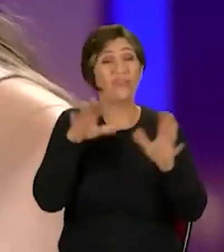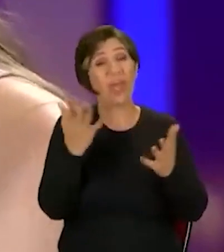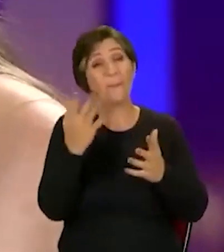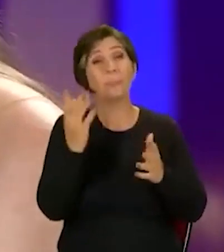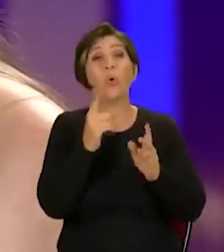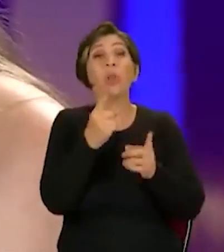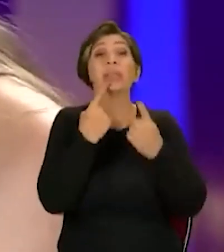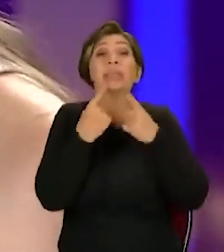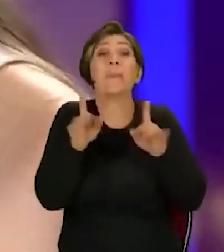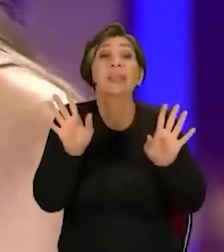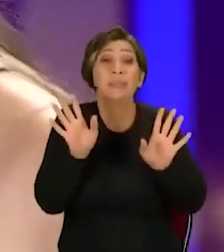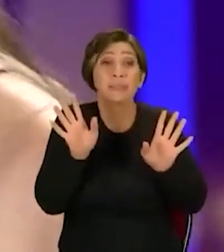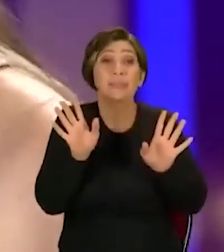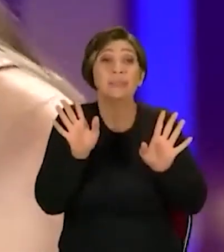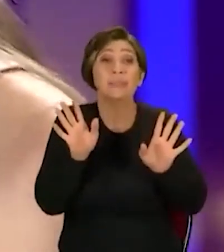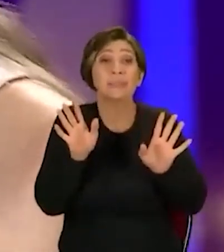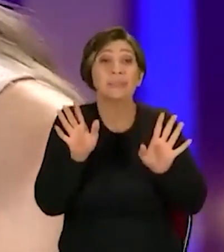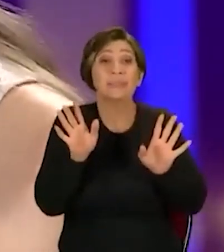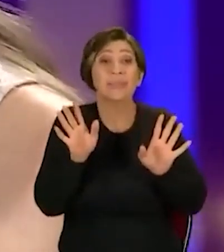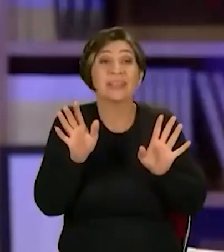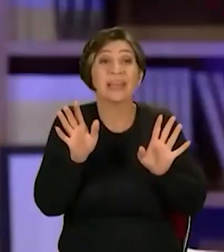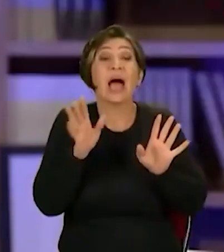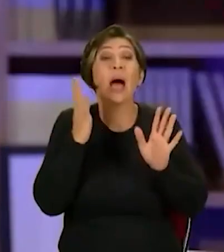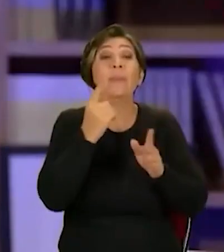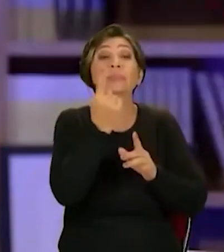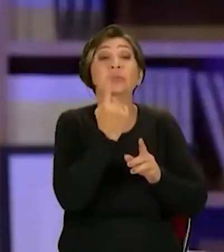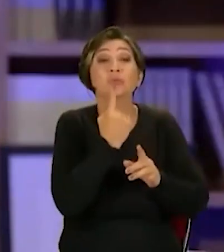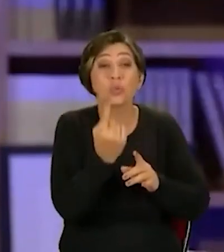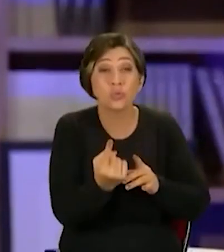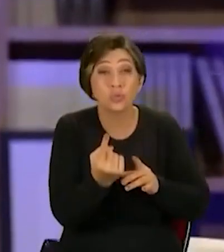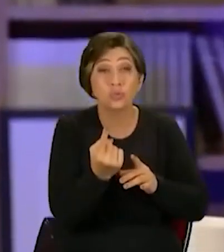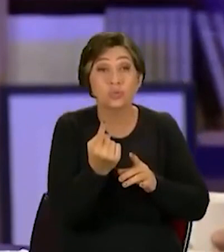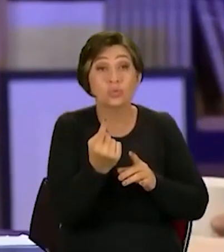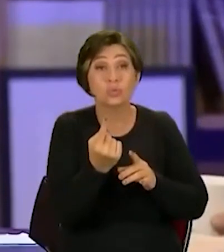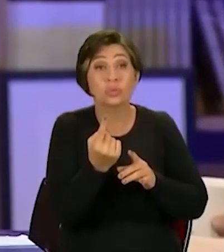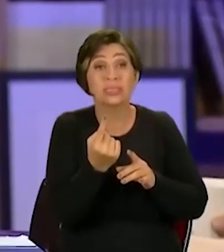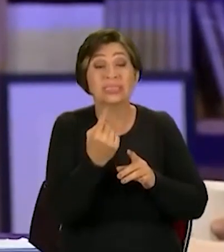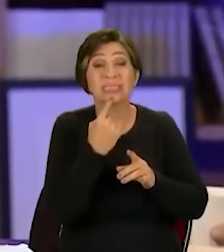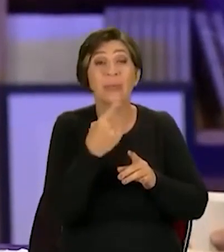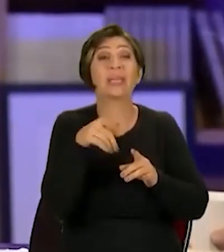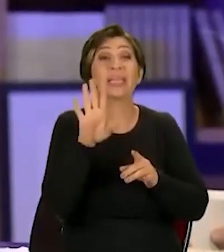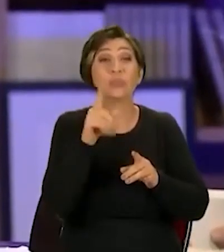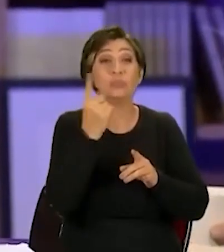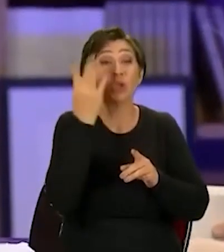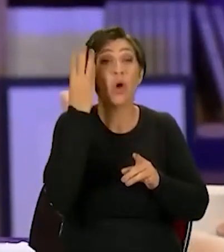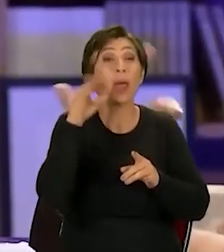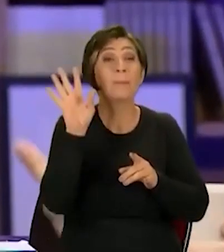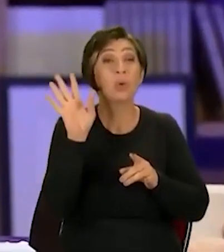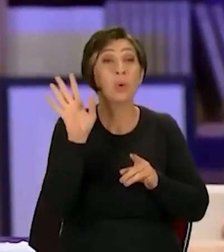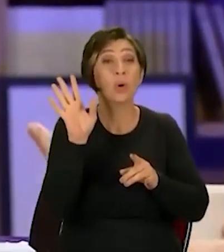başka bir şeylere... Öyle de demedim. Başka bir şey söylemeye çalışıyorum. Ama bir şey söylüyorsunuz, diyorsunuz ki demek değil ki bunlar bir şey